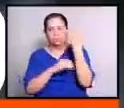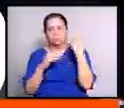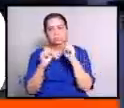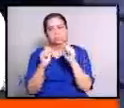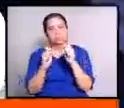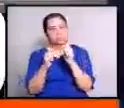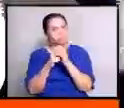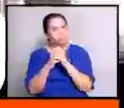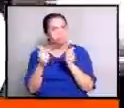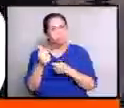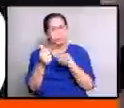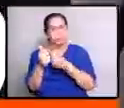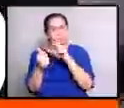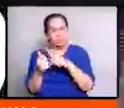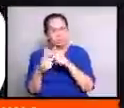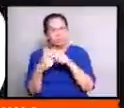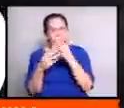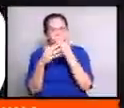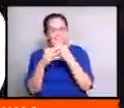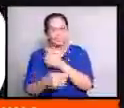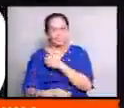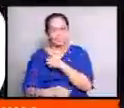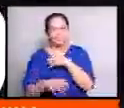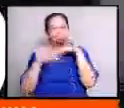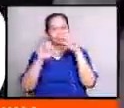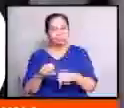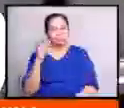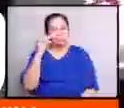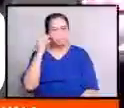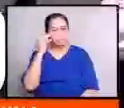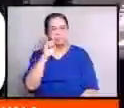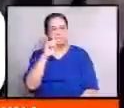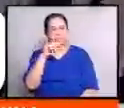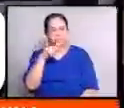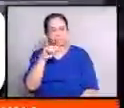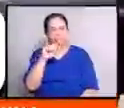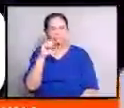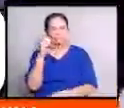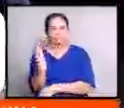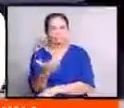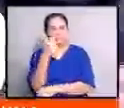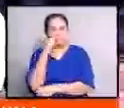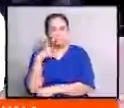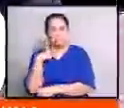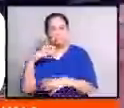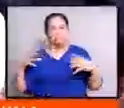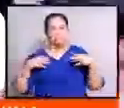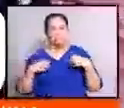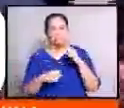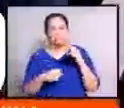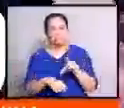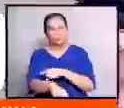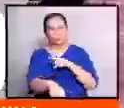Sabado. Sa follow-up operation ng Muntinlupa Police, naaresto si Morpus sa San Pablo, Laguna kahapon ng umaga. Inamin ng sospek